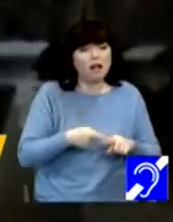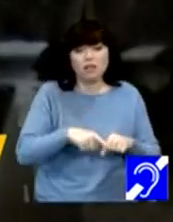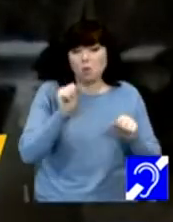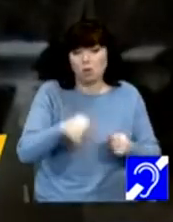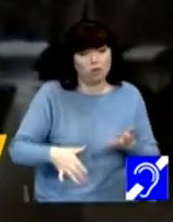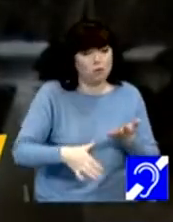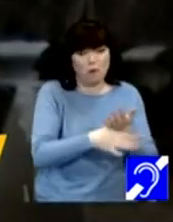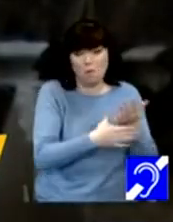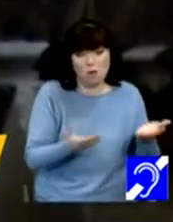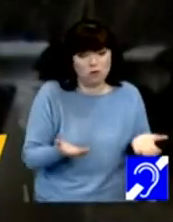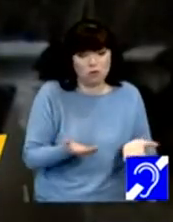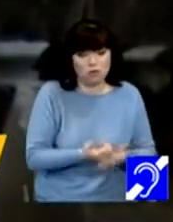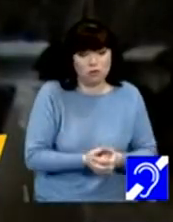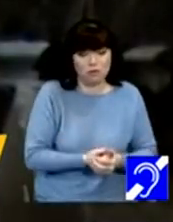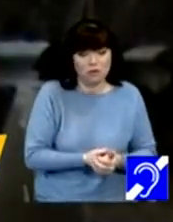acest fapt la